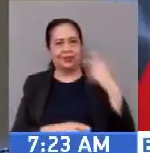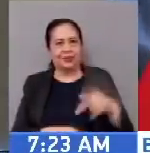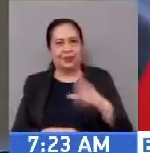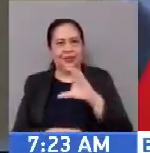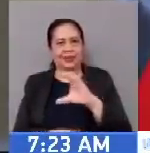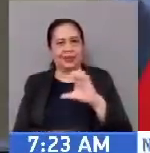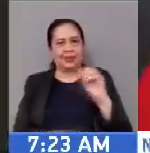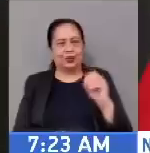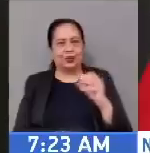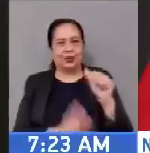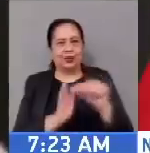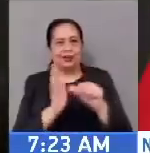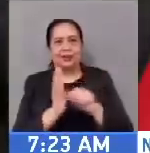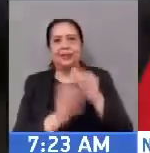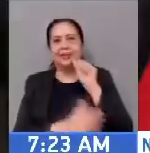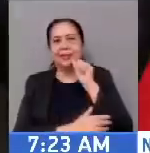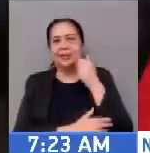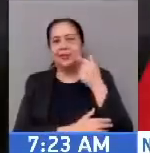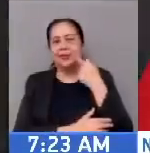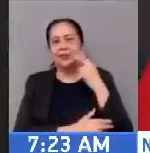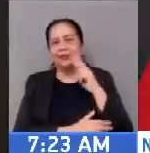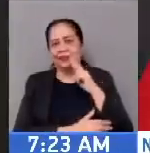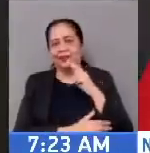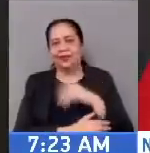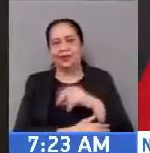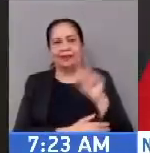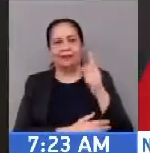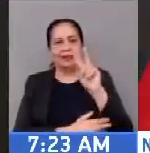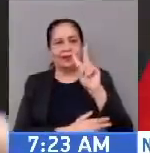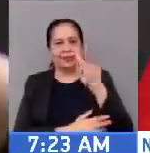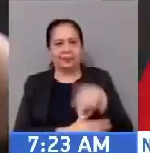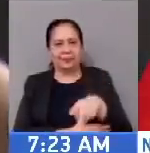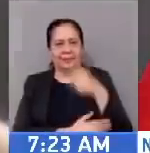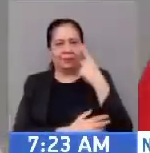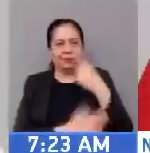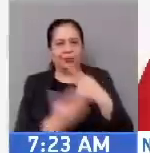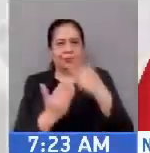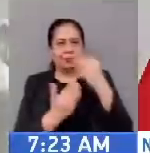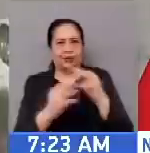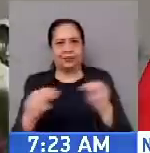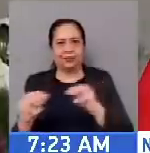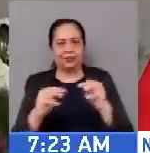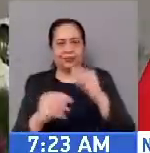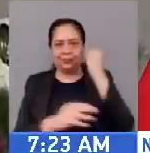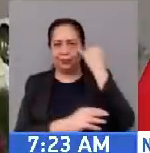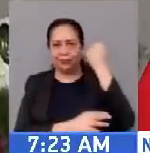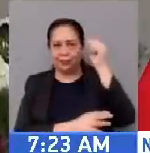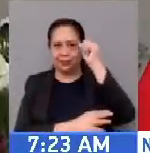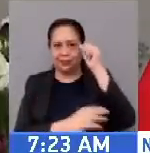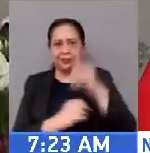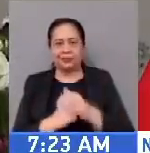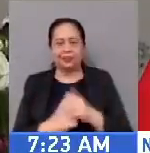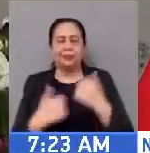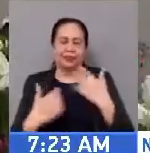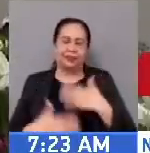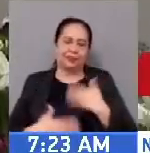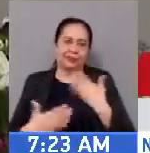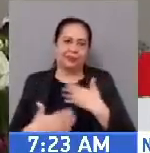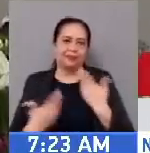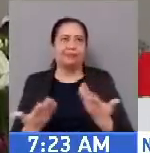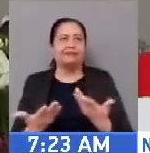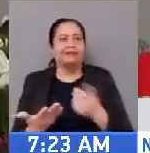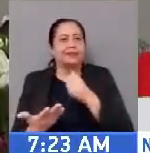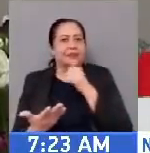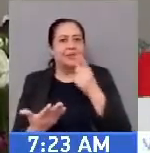Annette Gozon Valdez, at First Vice President for Program Management, Joey Abakan. Masayang-masaya kami na hindi lang starring dito